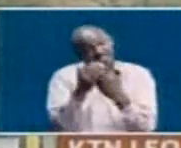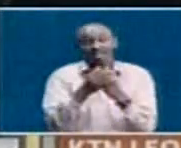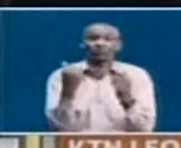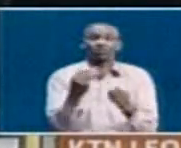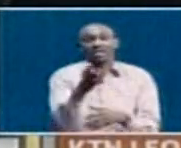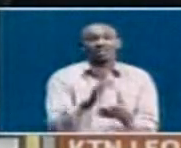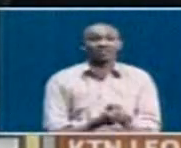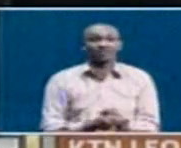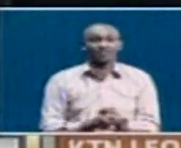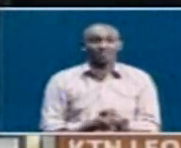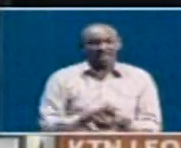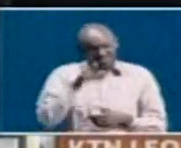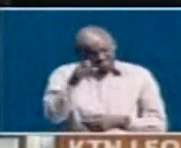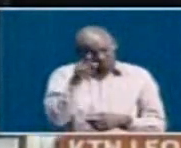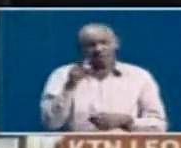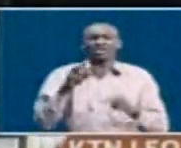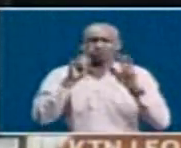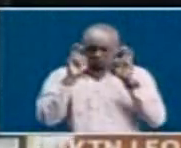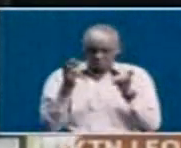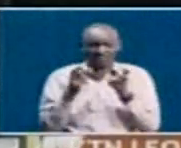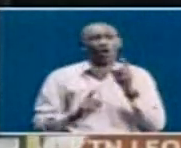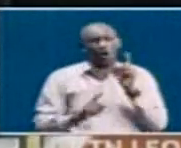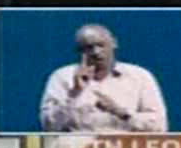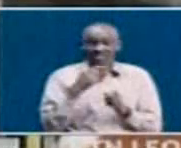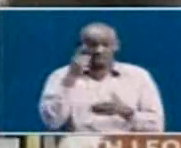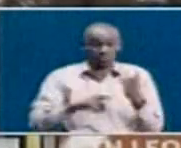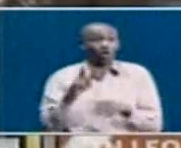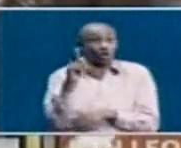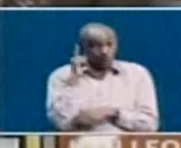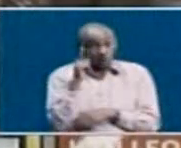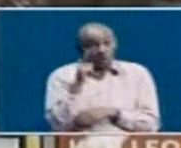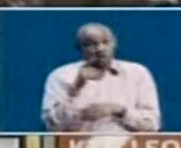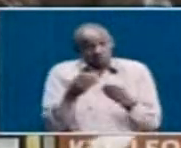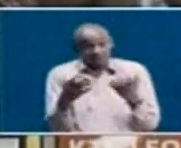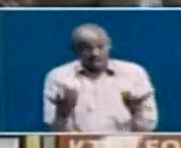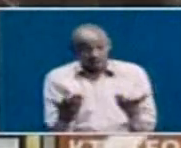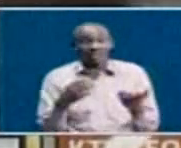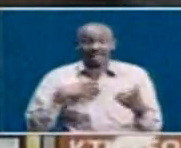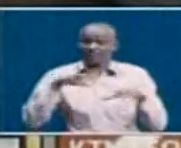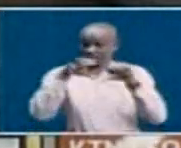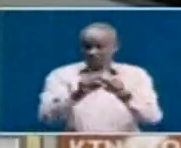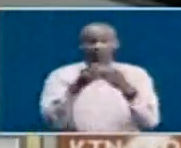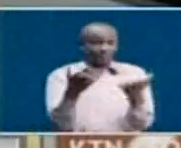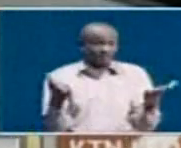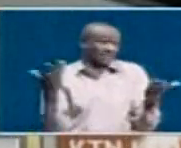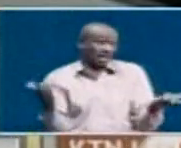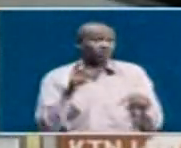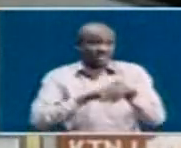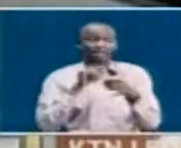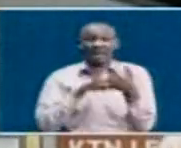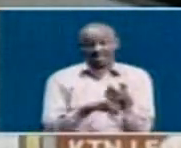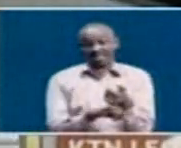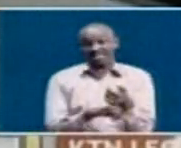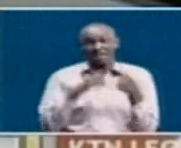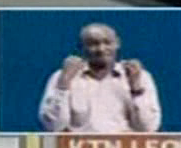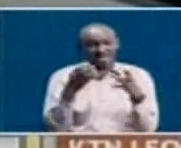nyumbani tu. Ni swala tata linalotatuliwa mara nyingi tu kisheria katika sheria ya umiliki wa mali katika ndoa, ambayo imewapa wote